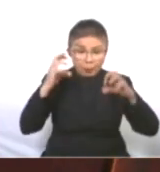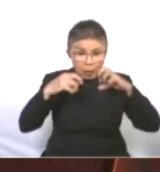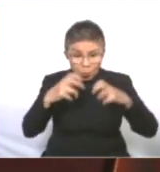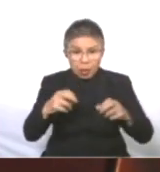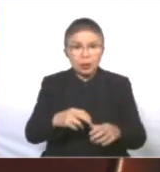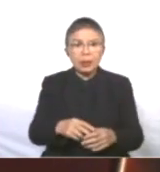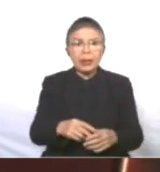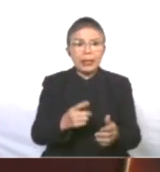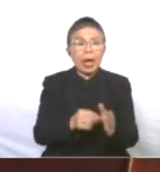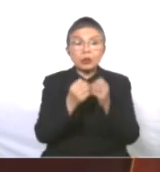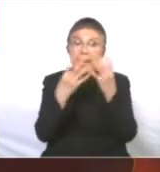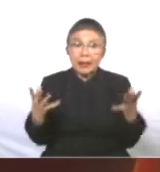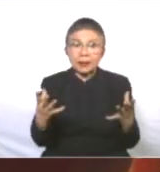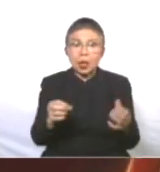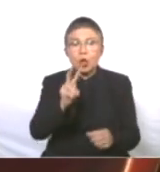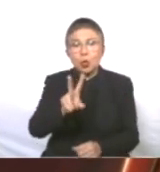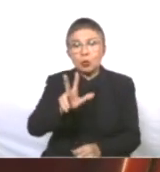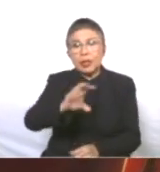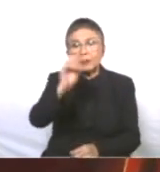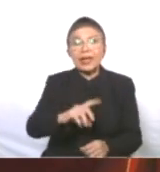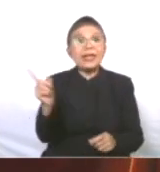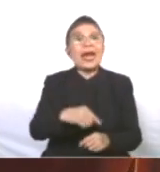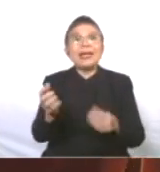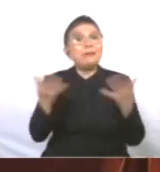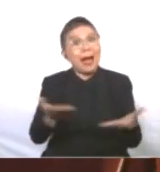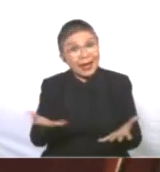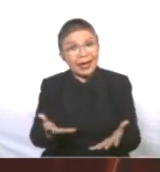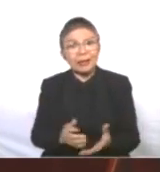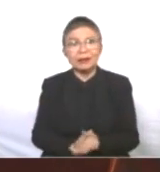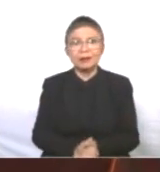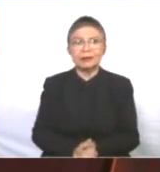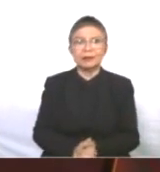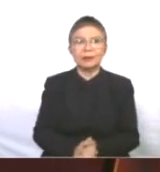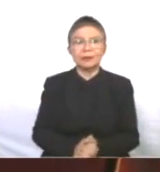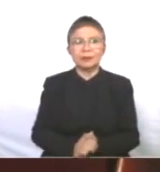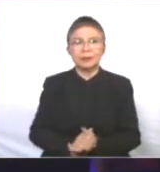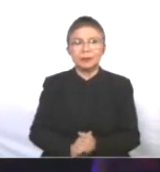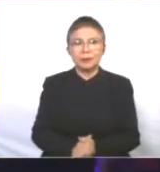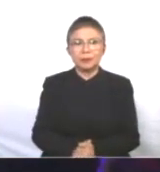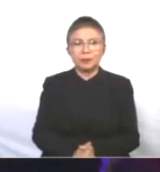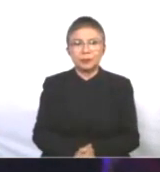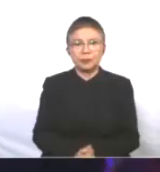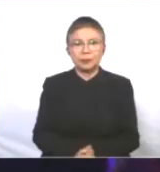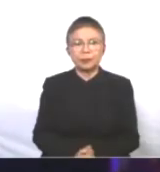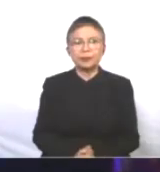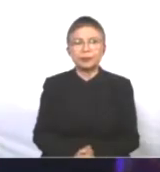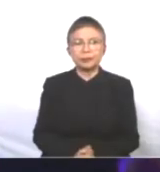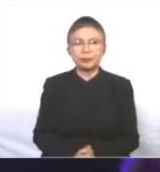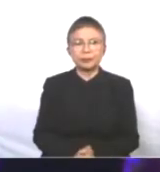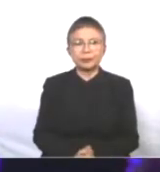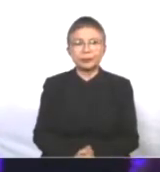ini harus jelas 23% dari apa, selesai. Silakan. Harap